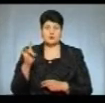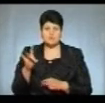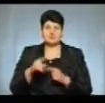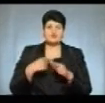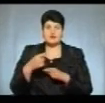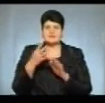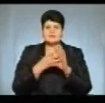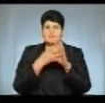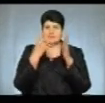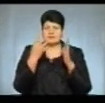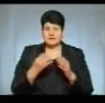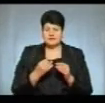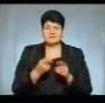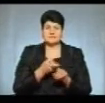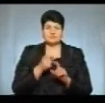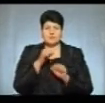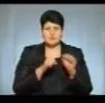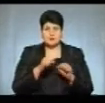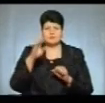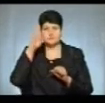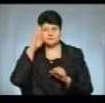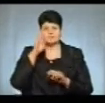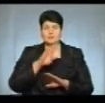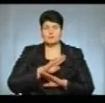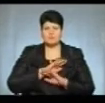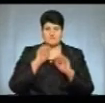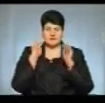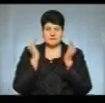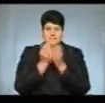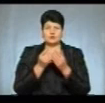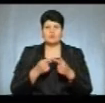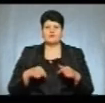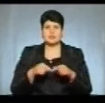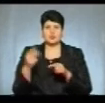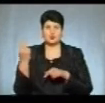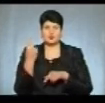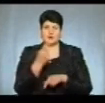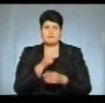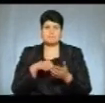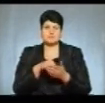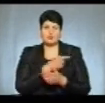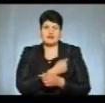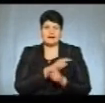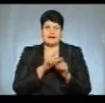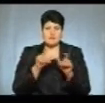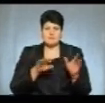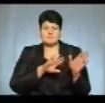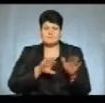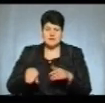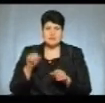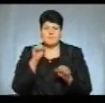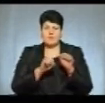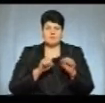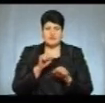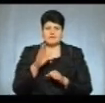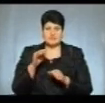днів після побиття внаслідок отриманих травм Віталій помер у реанімаційному відділенні 2-ї міської лікарні. Відразу після побиття Віталія